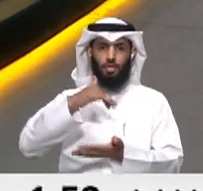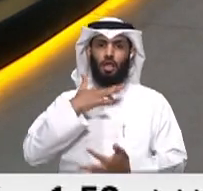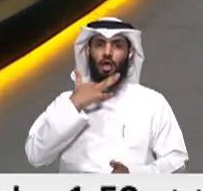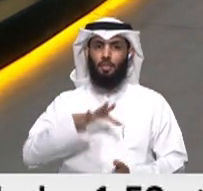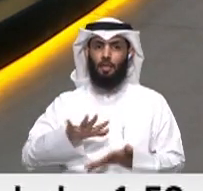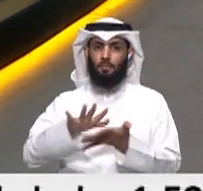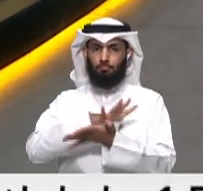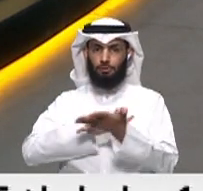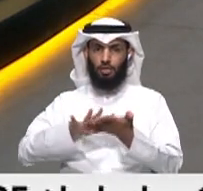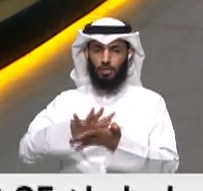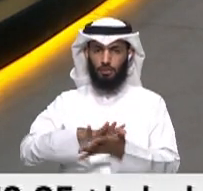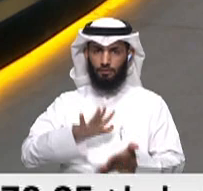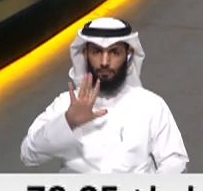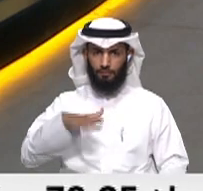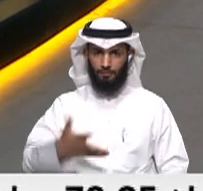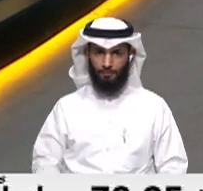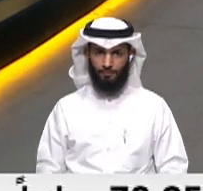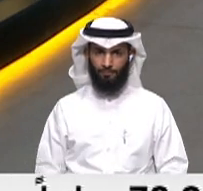خارجيا.